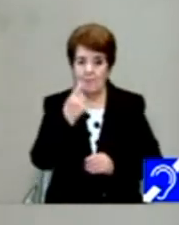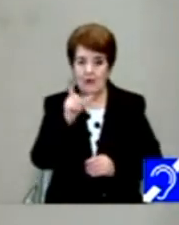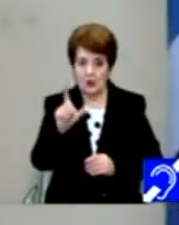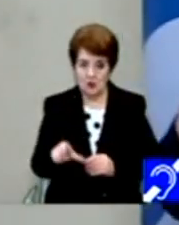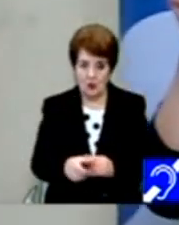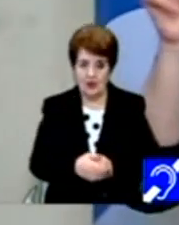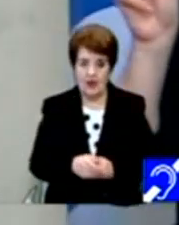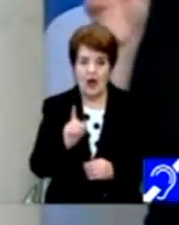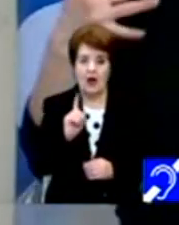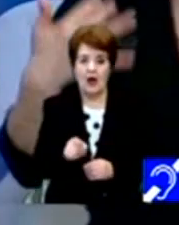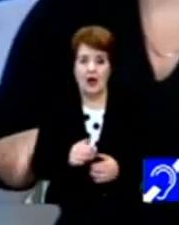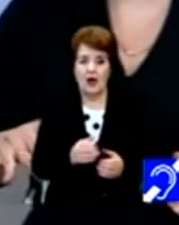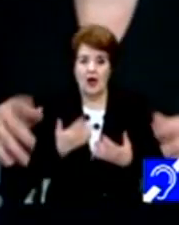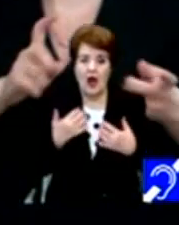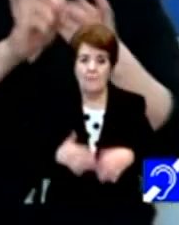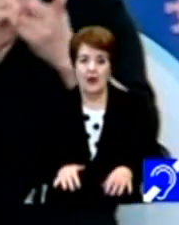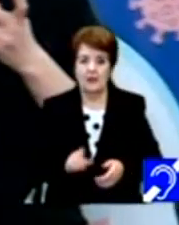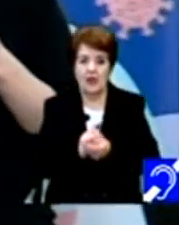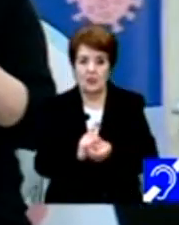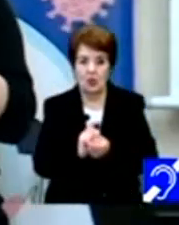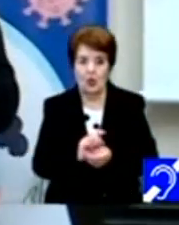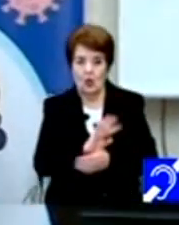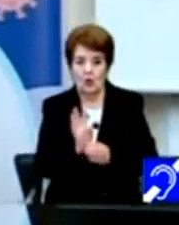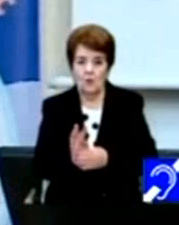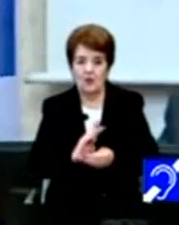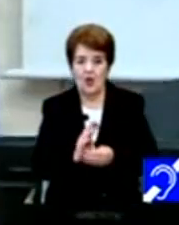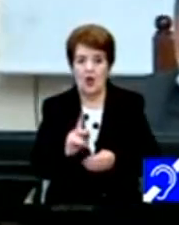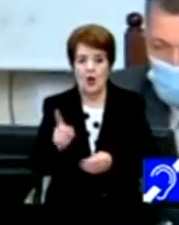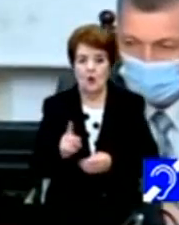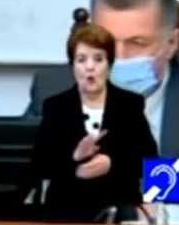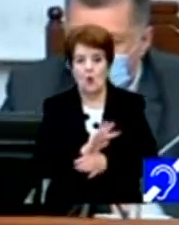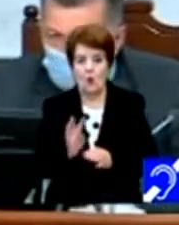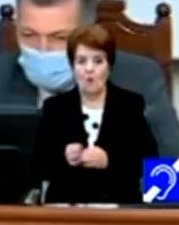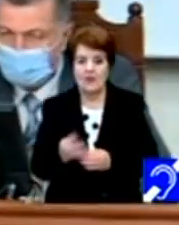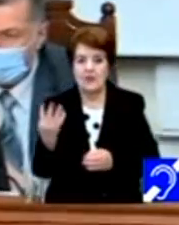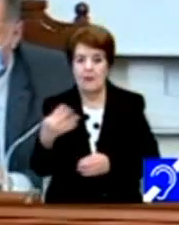care au pierdut lupta cu COVID este de